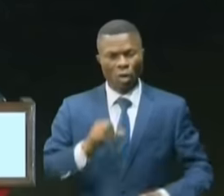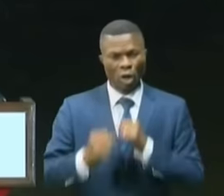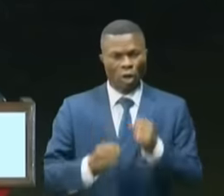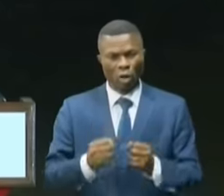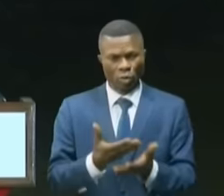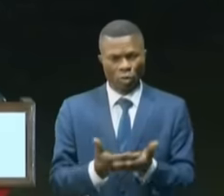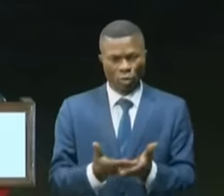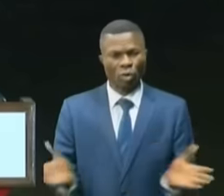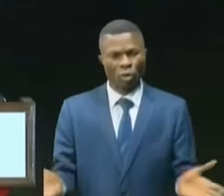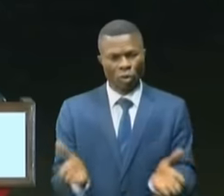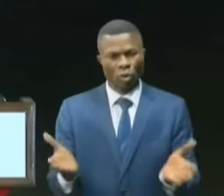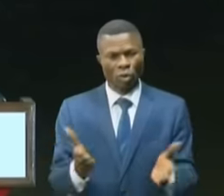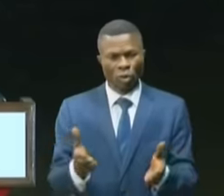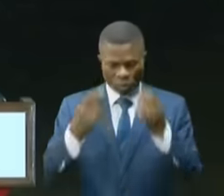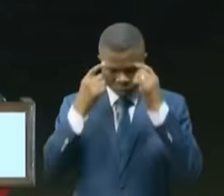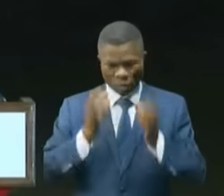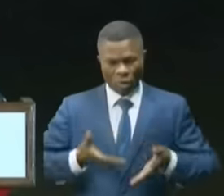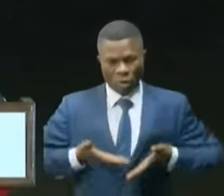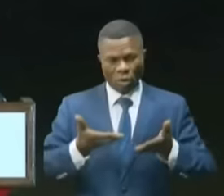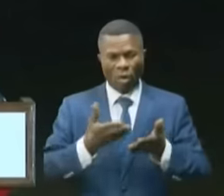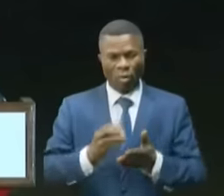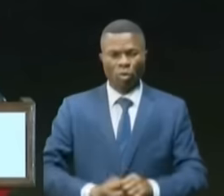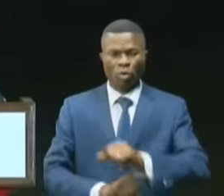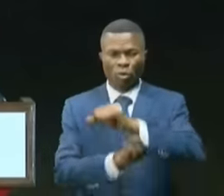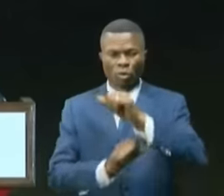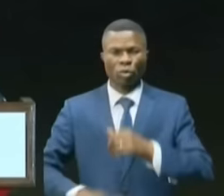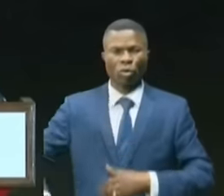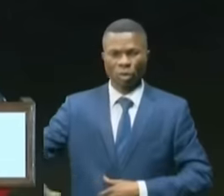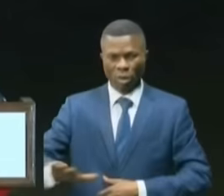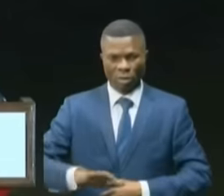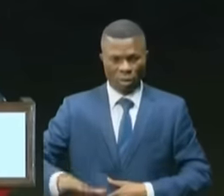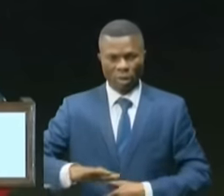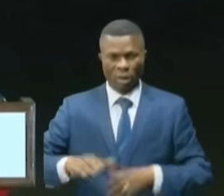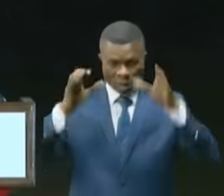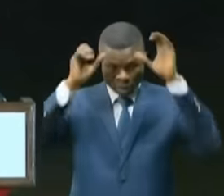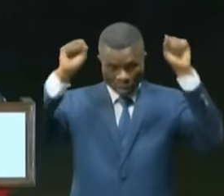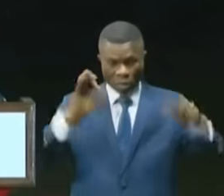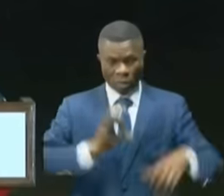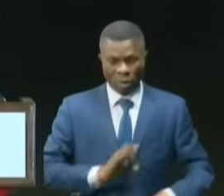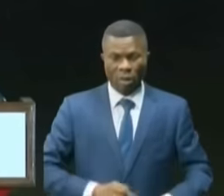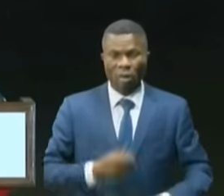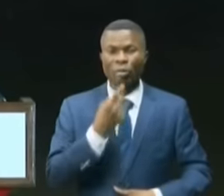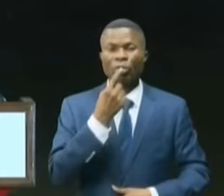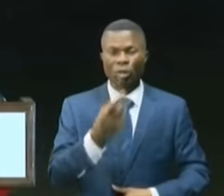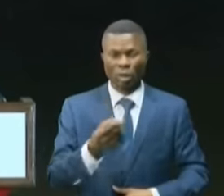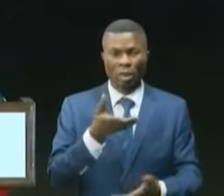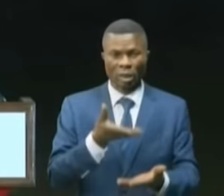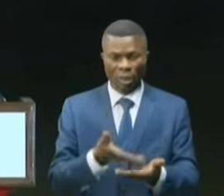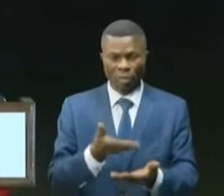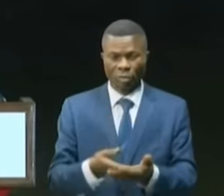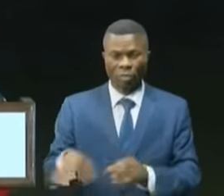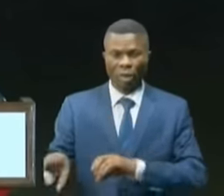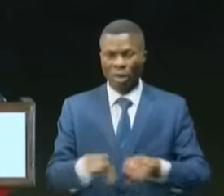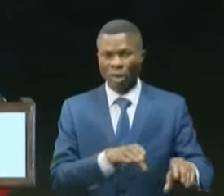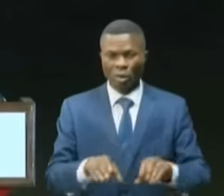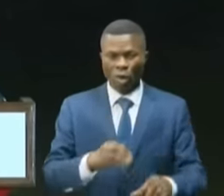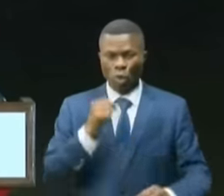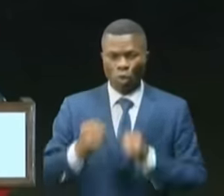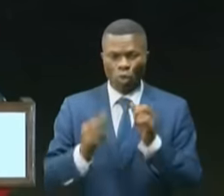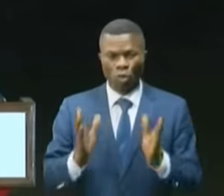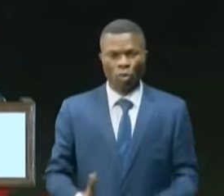leur dévouement pour la cause nationale, car, a-t-il indiqué, il s'agit là d'un acte de